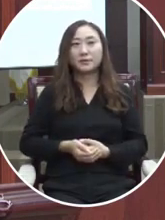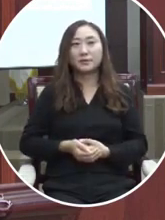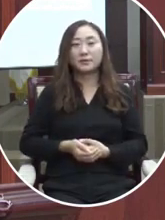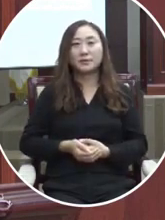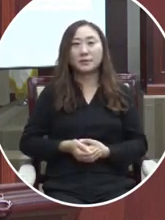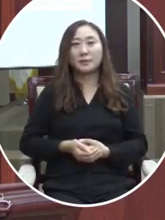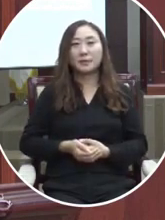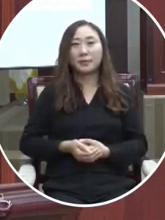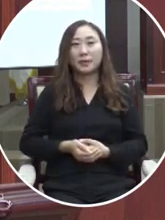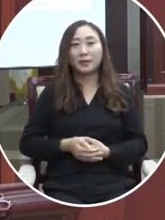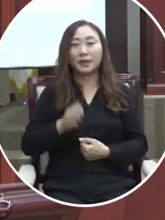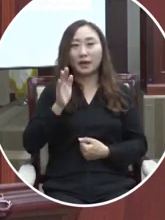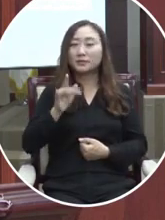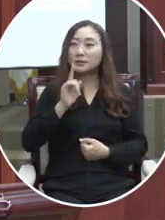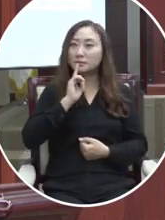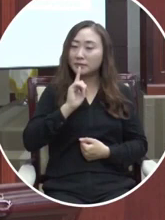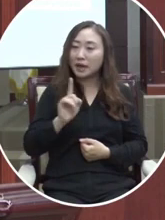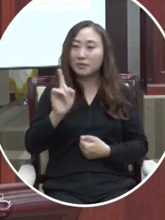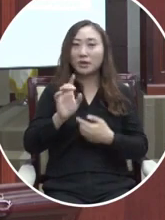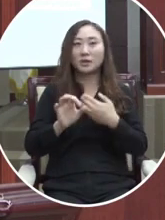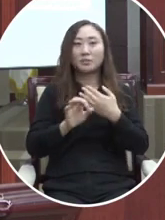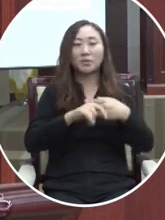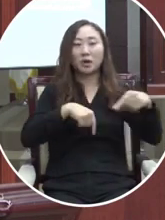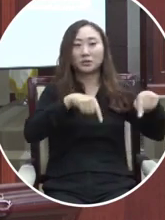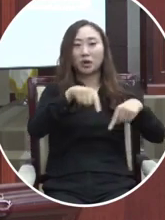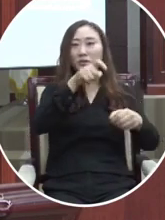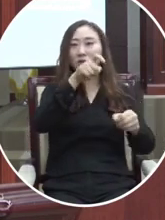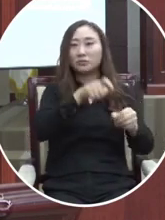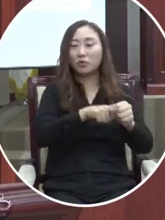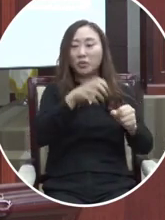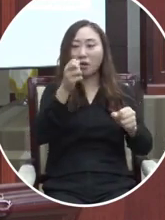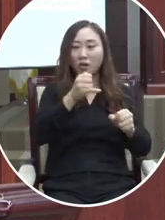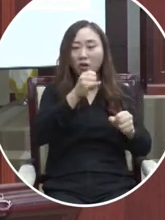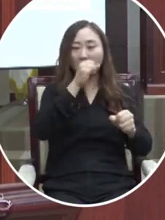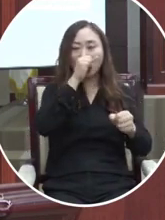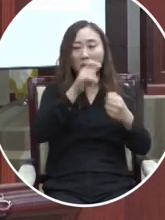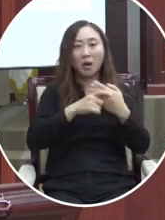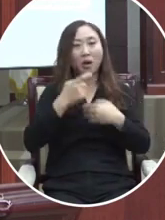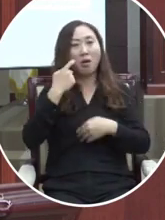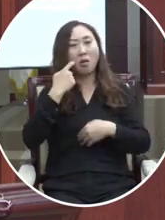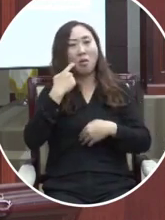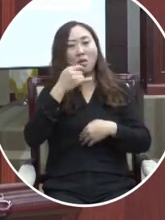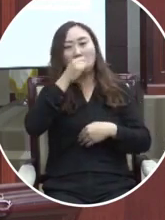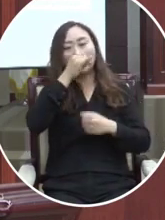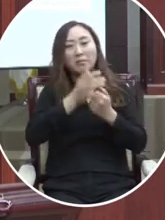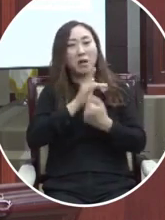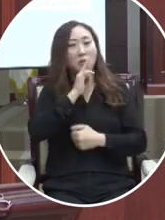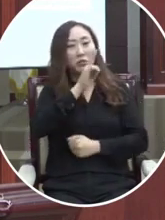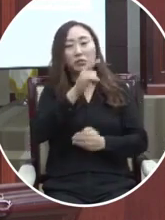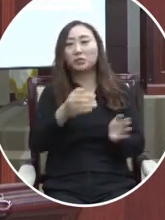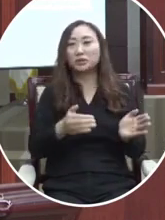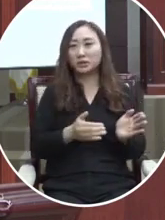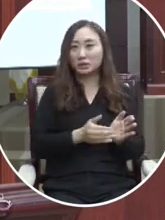의정활동을 정치적 목적의 악의적 선동이며 허위사실이라고 주장하며 고소를 하였습니다.